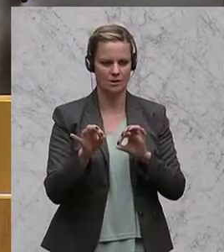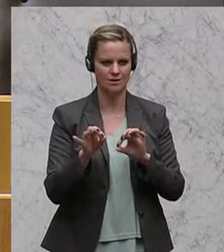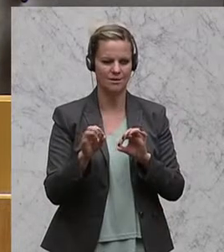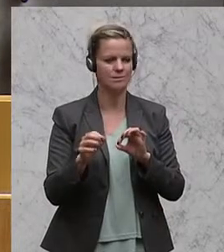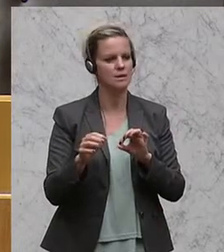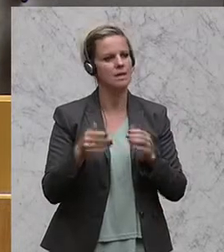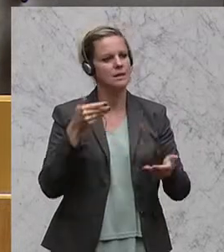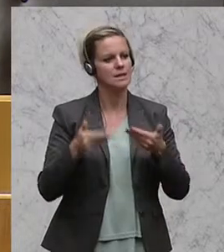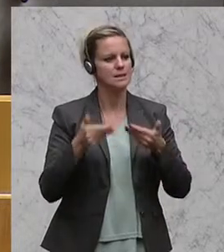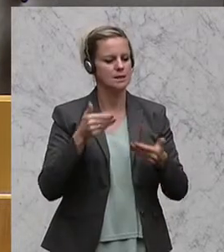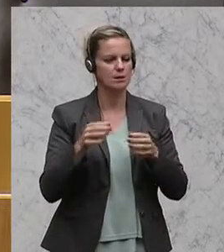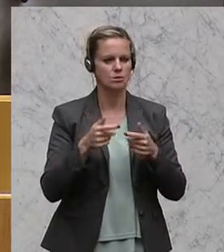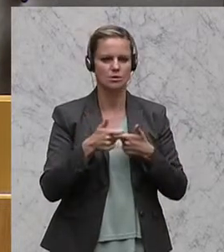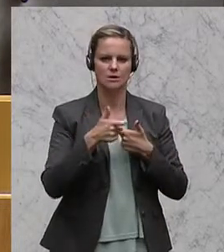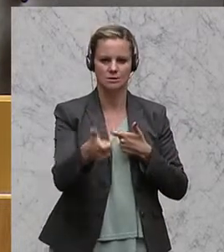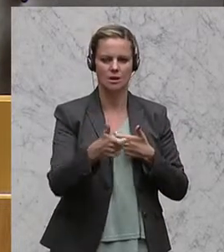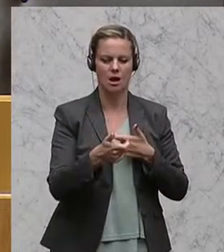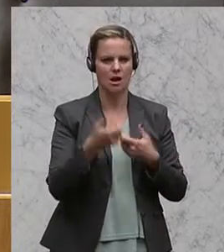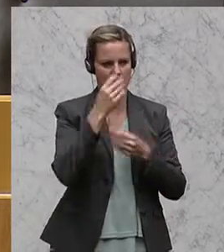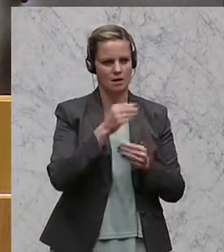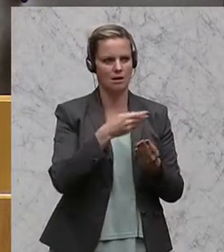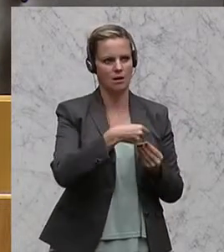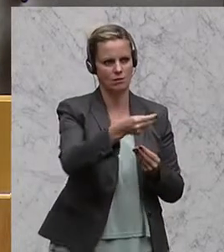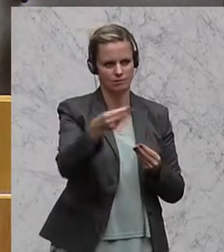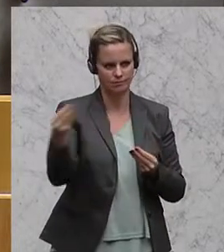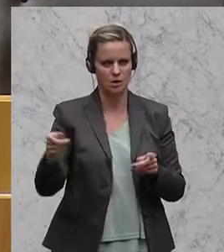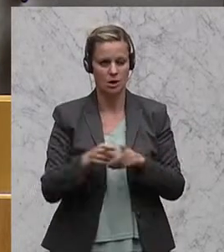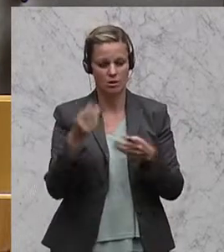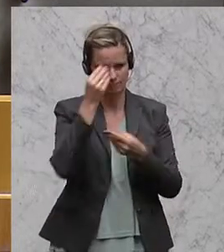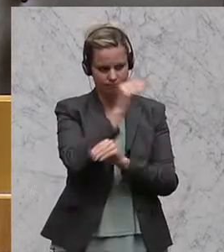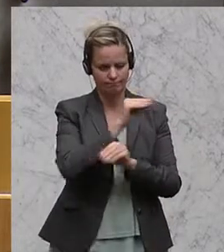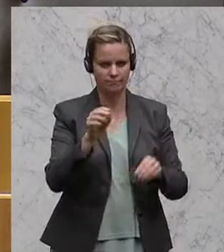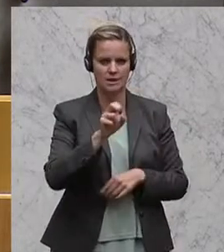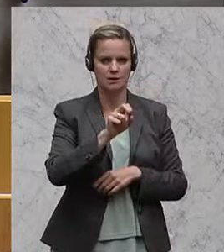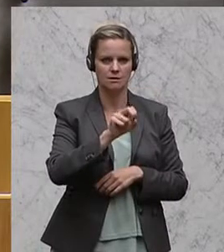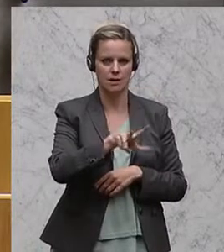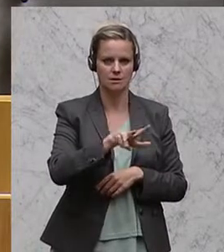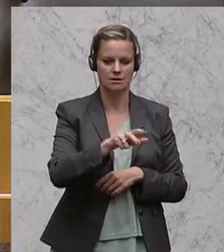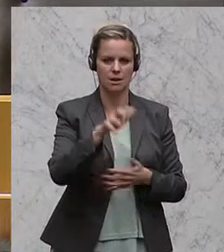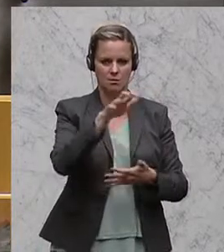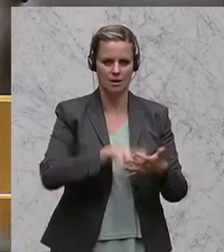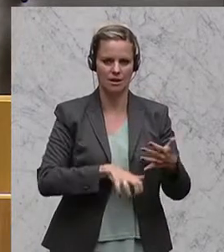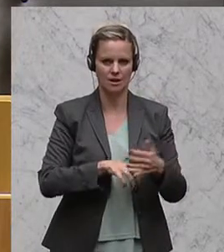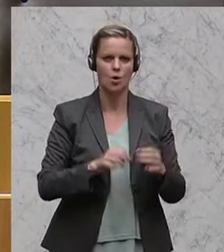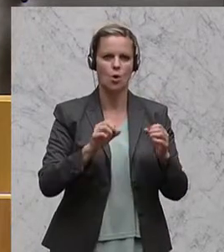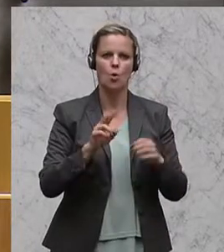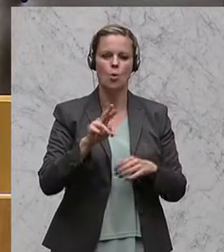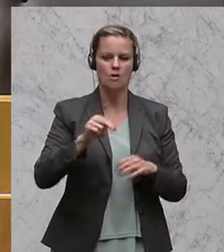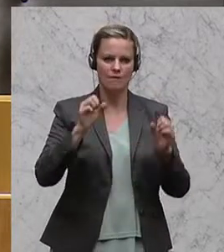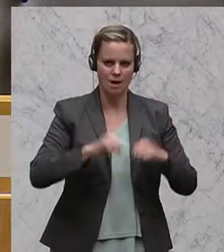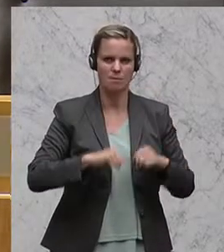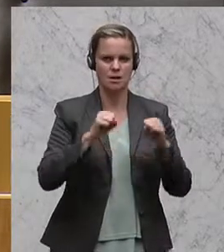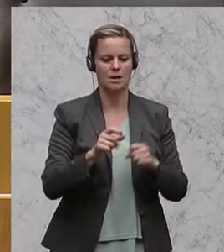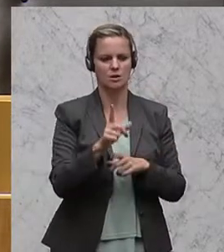Sitzungssaal verteilte Mitteilung. Weiters teile ich mit, dass der 13. Bericht des Unvereinbarkeitsausschusses